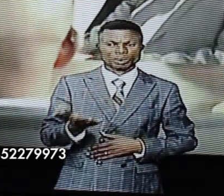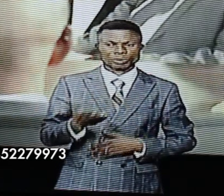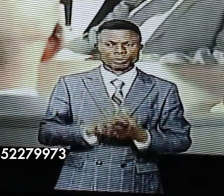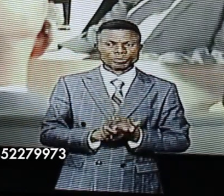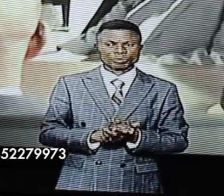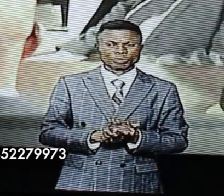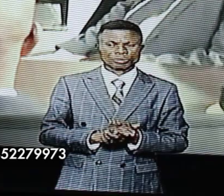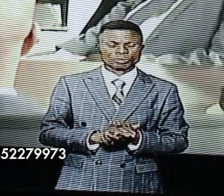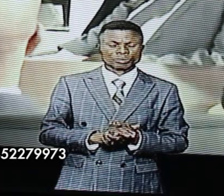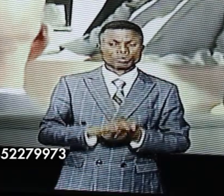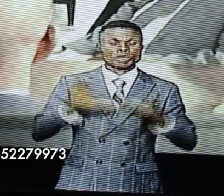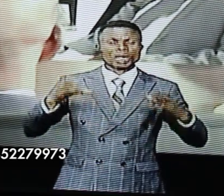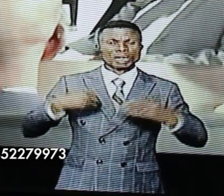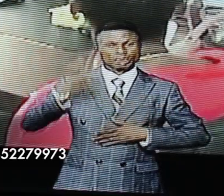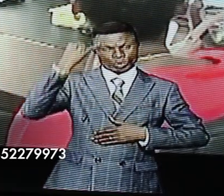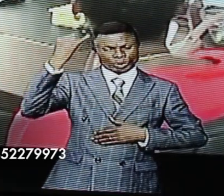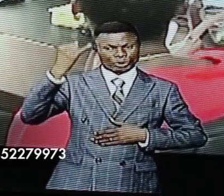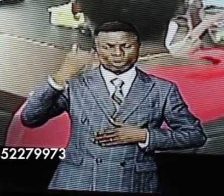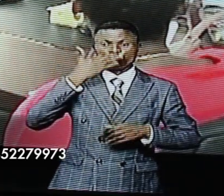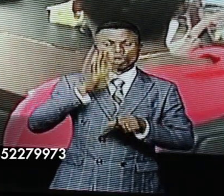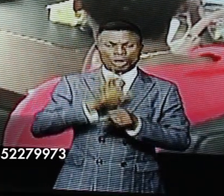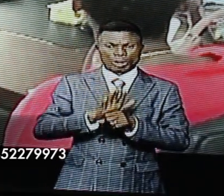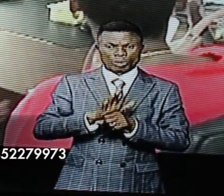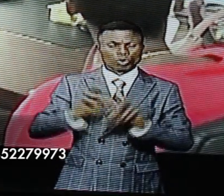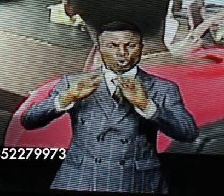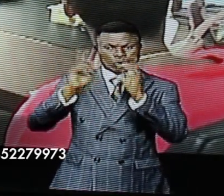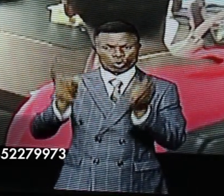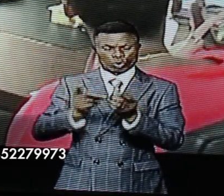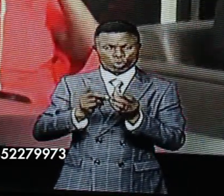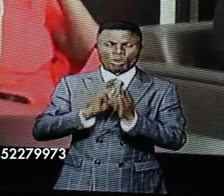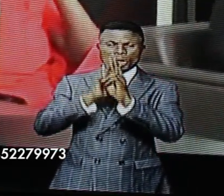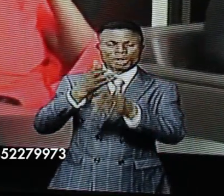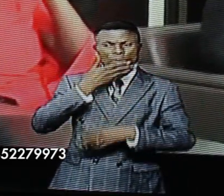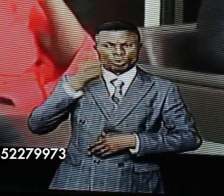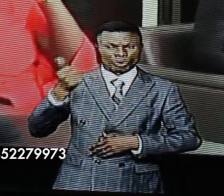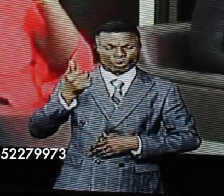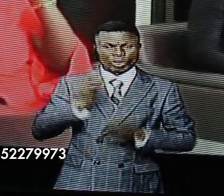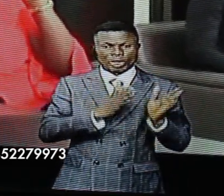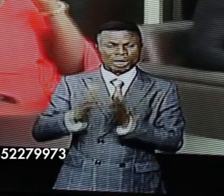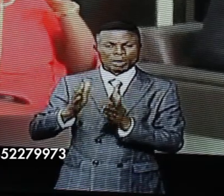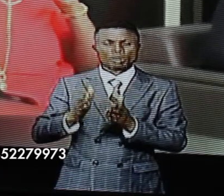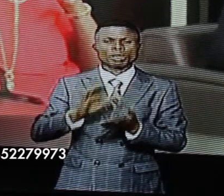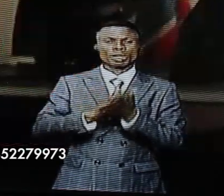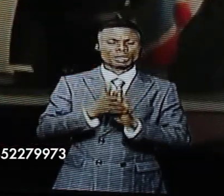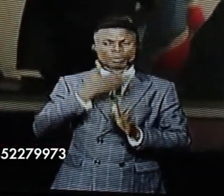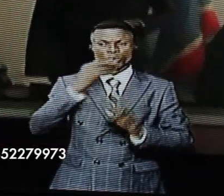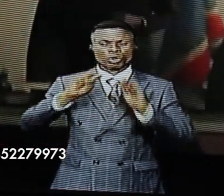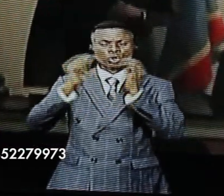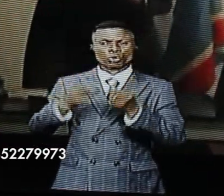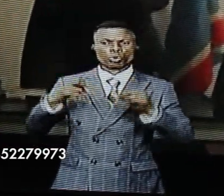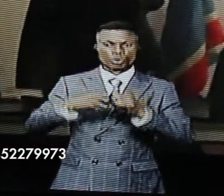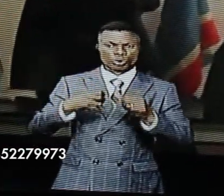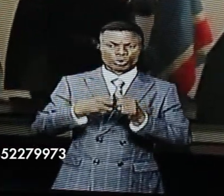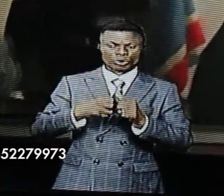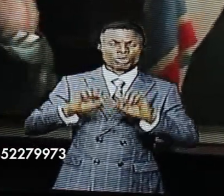prise en compte par l'autorité qui a rassuré ses invités d'une suite favorable visant à améliorer les réseaux électriques de